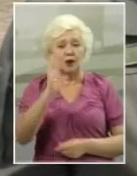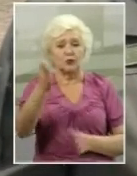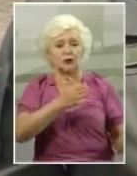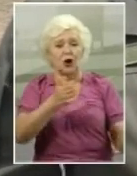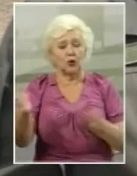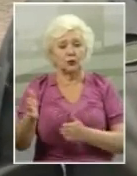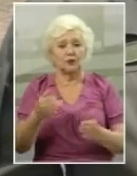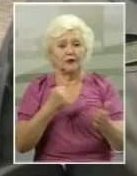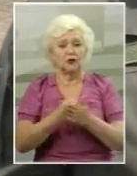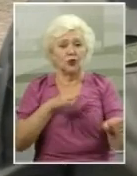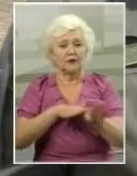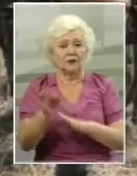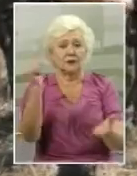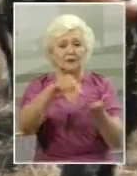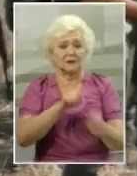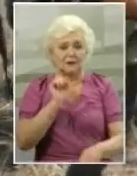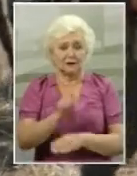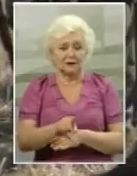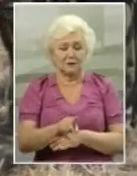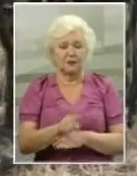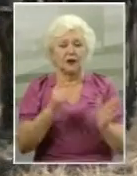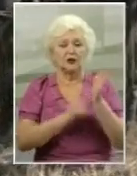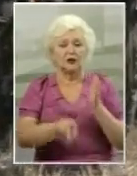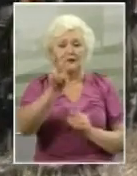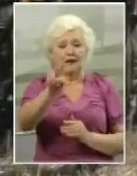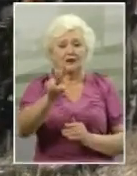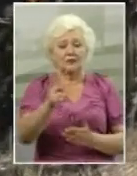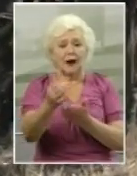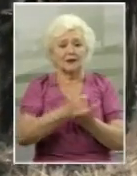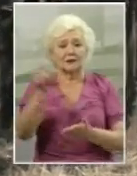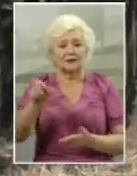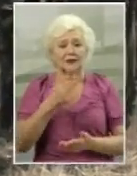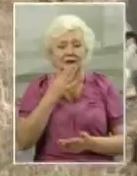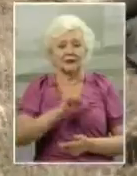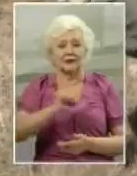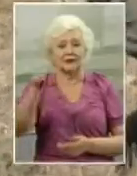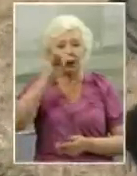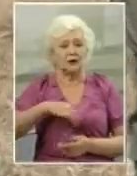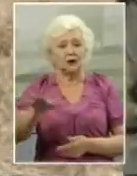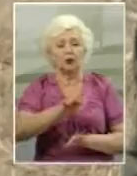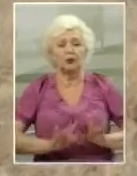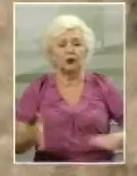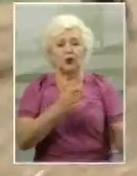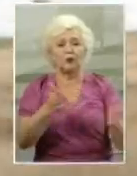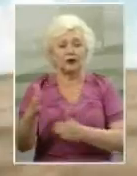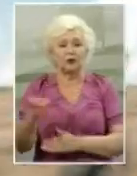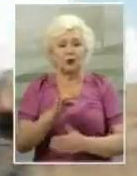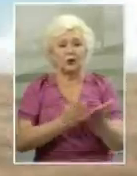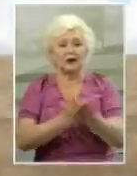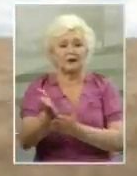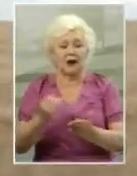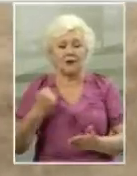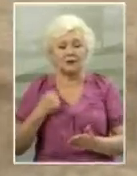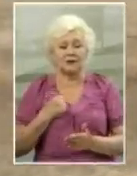готовий до виконання поставлених завдань. 62 резервісти Національної гвардії України проходять підготовку у напрямках